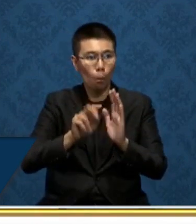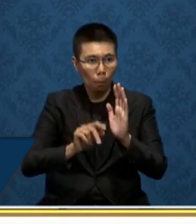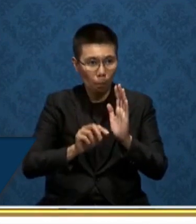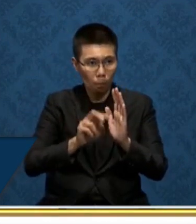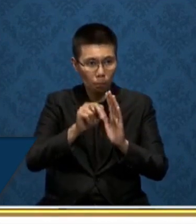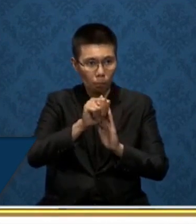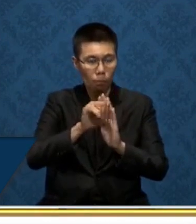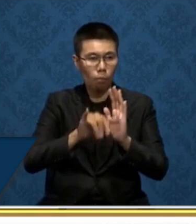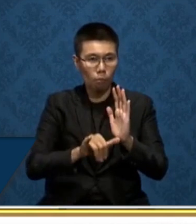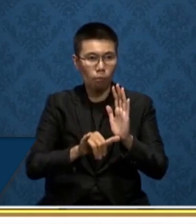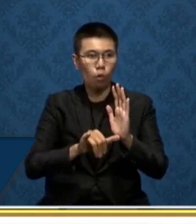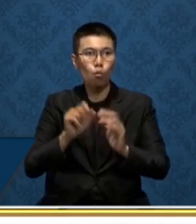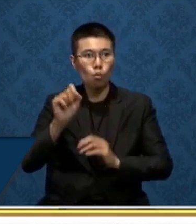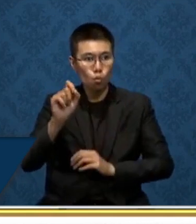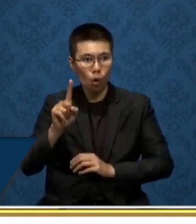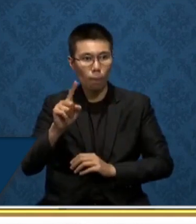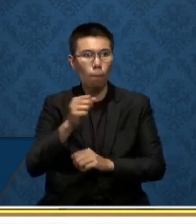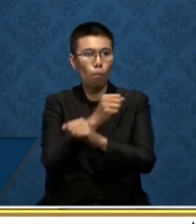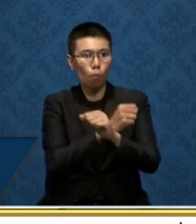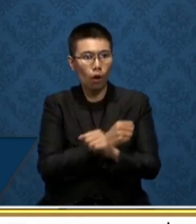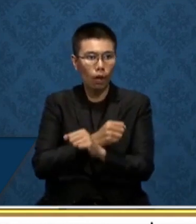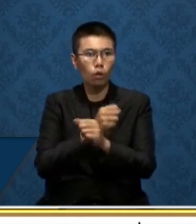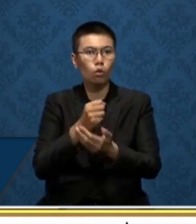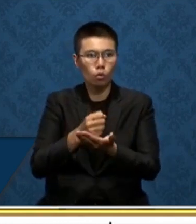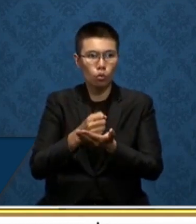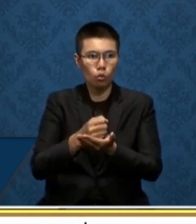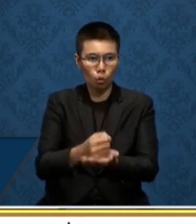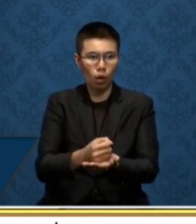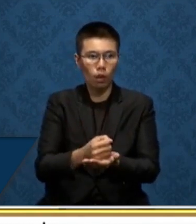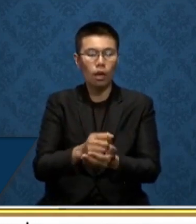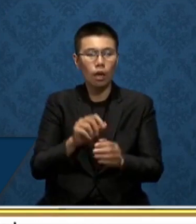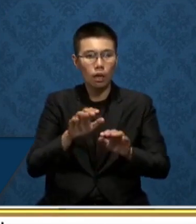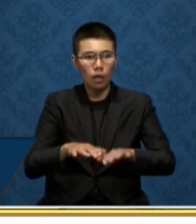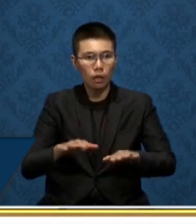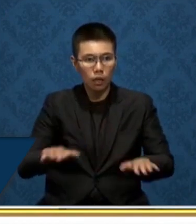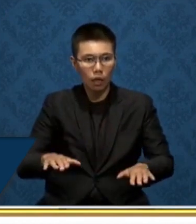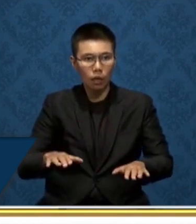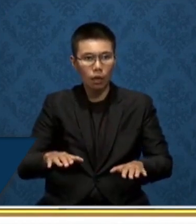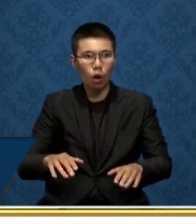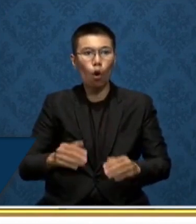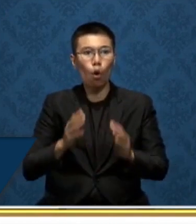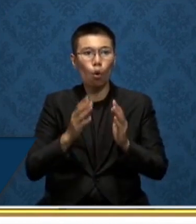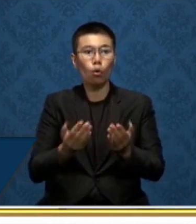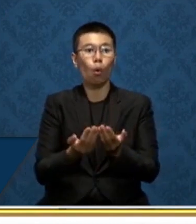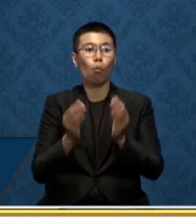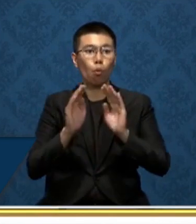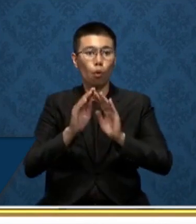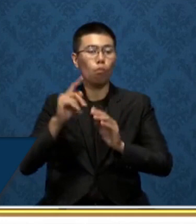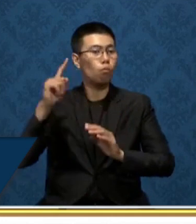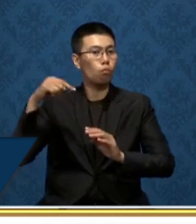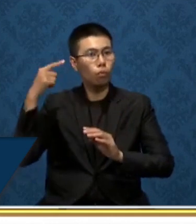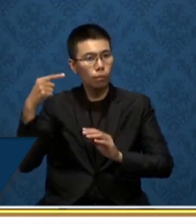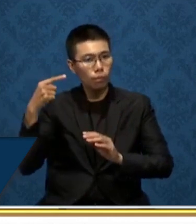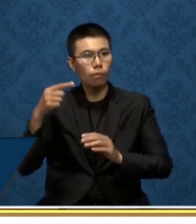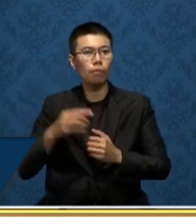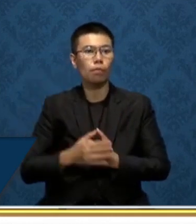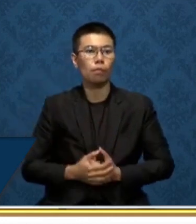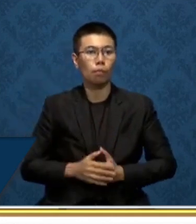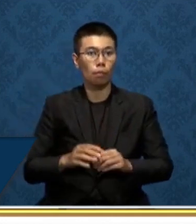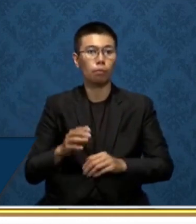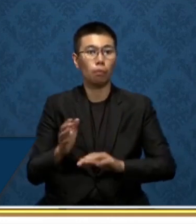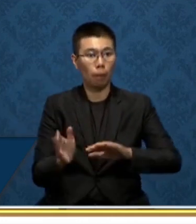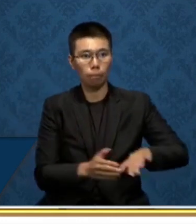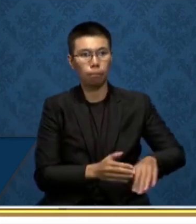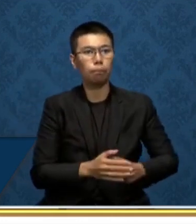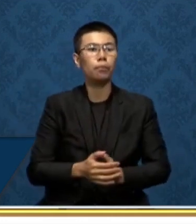หาความรุนแรงต่อเด็กสตรีและบุคคลในครอบครัวนะครับย้ำรอบที่2แต่ในรายงานนะครับสไลด์ถัดไปนะครับผมไ